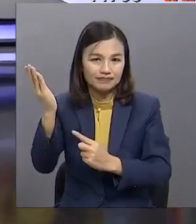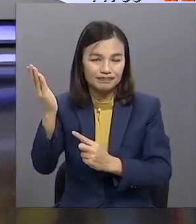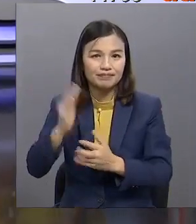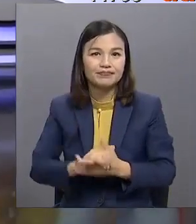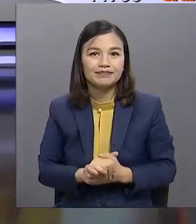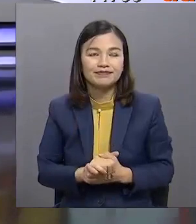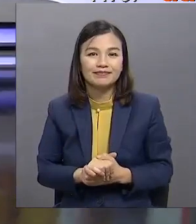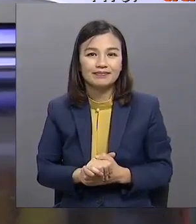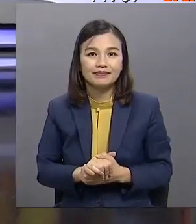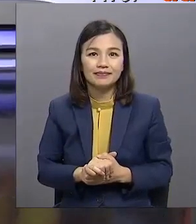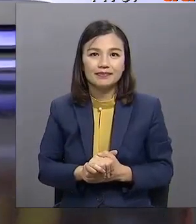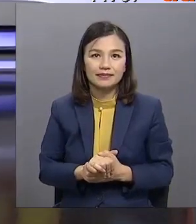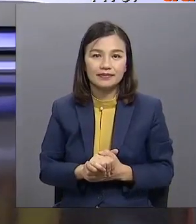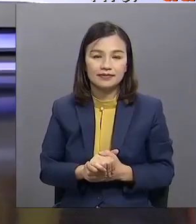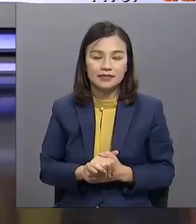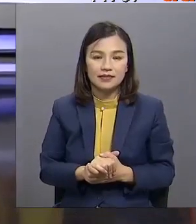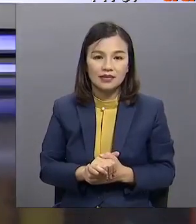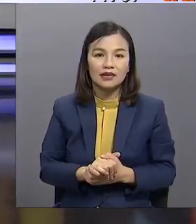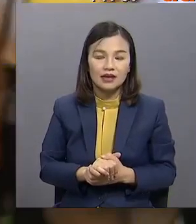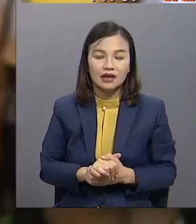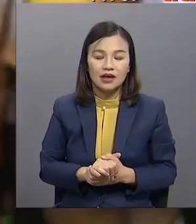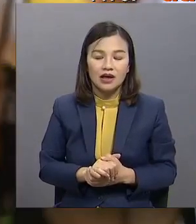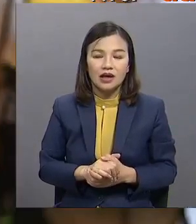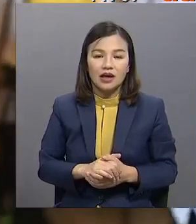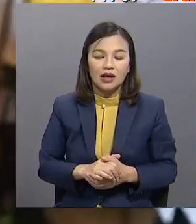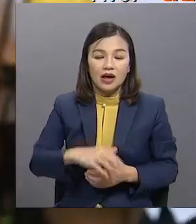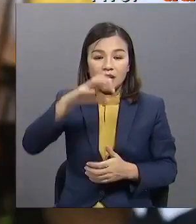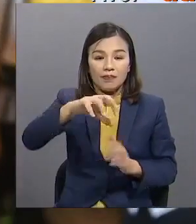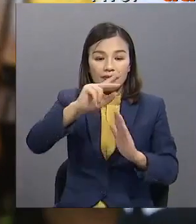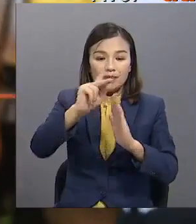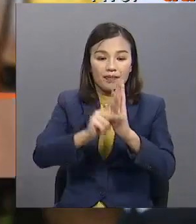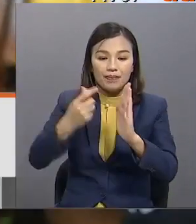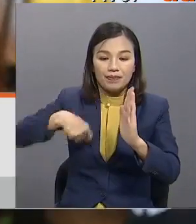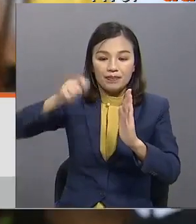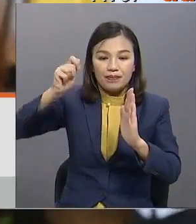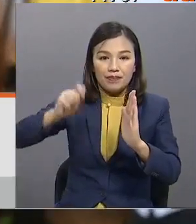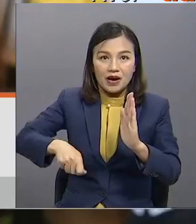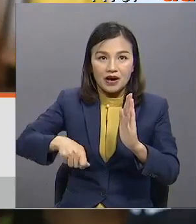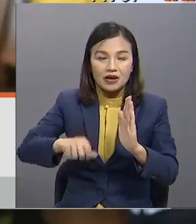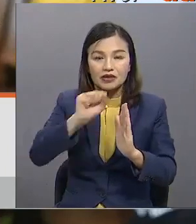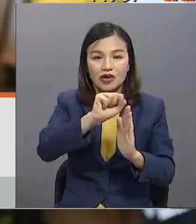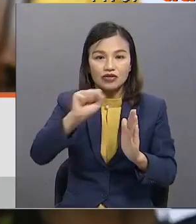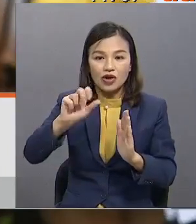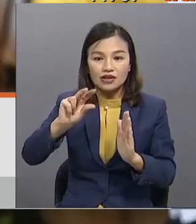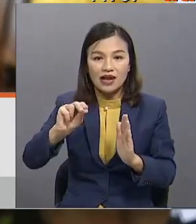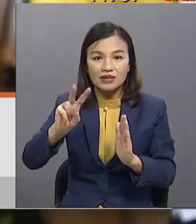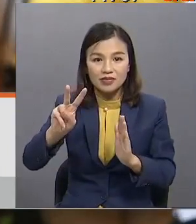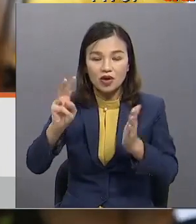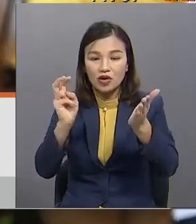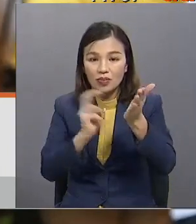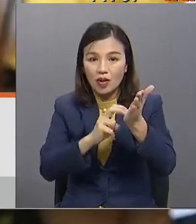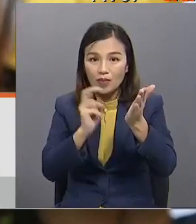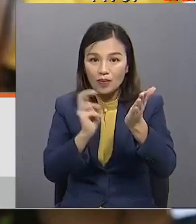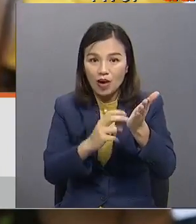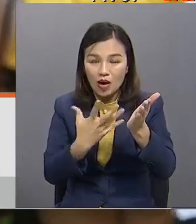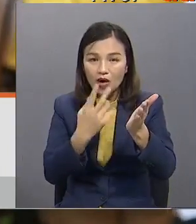ณแสนยากรคะ ศาลรัฐธรรมนูญจะรับวินิจฉัยคุณสมบัติ32ส.ส.กรณีการถือหุ้นสื่อครับแต่ก็ยังไ